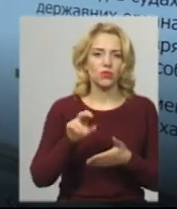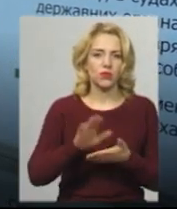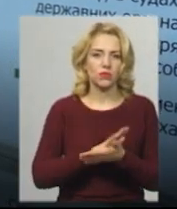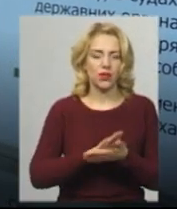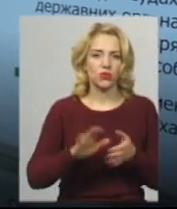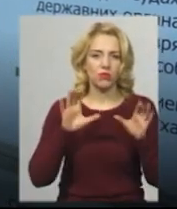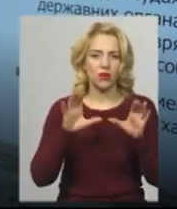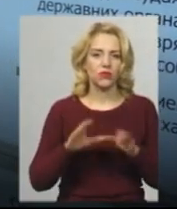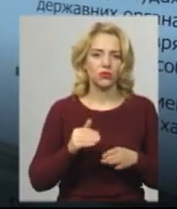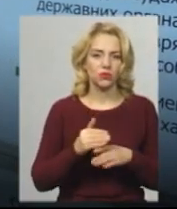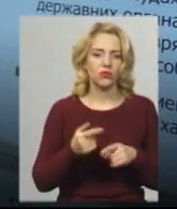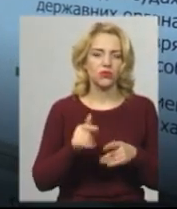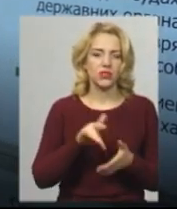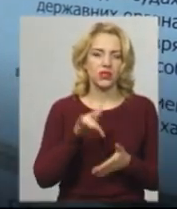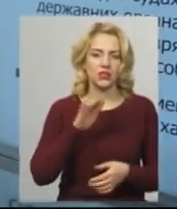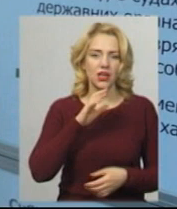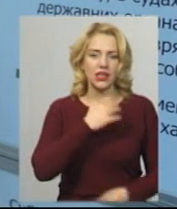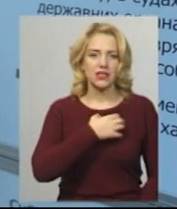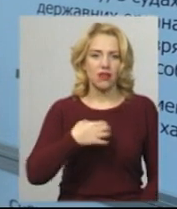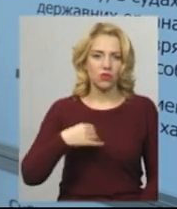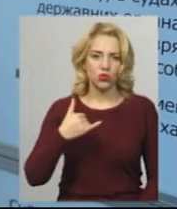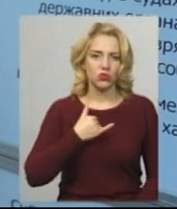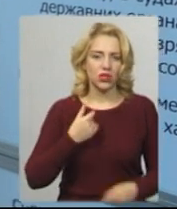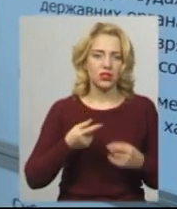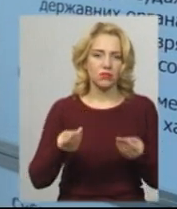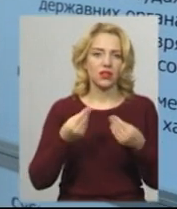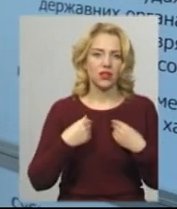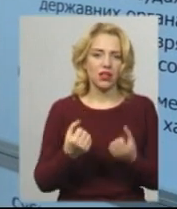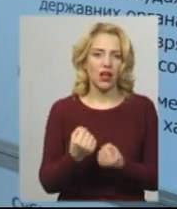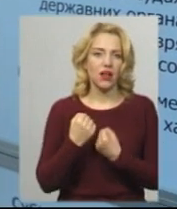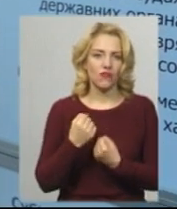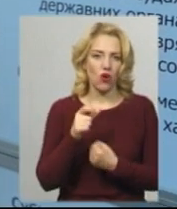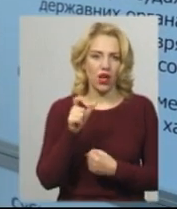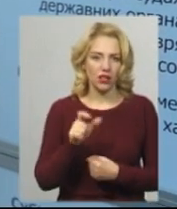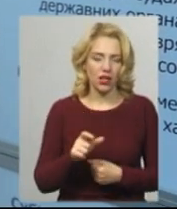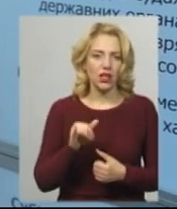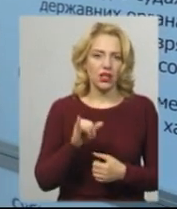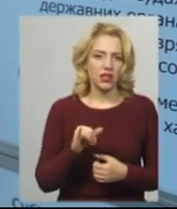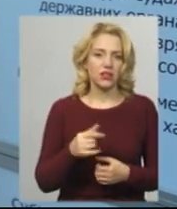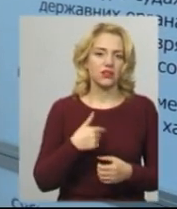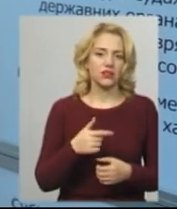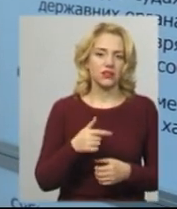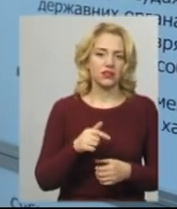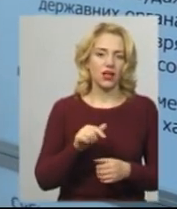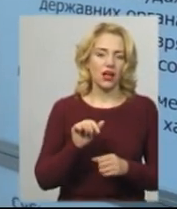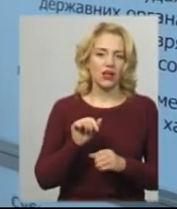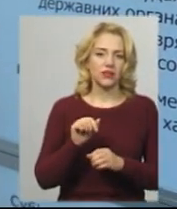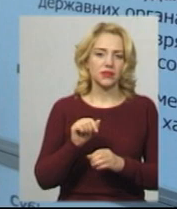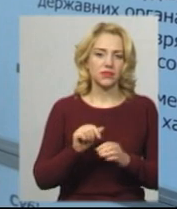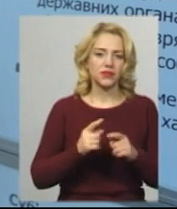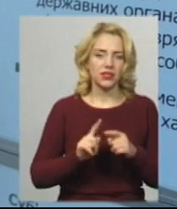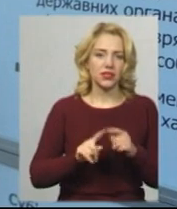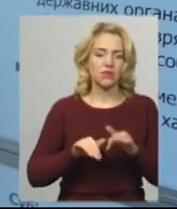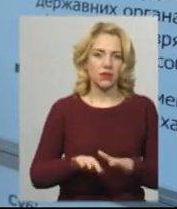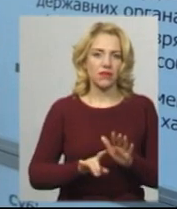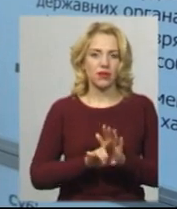правової допомоги, центр наш Славутський. Мені надали адвоката. Справа моя була заключалася в тому,